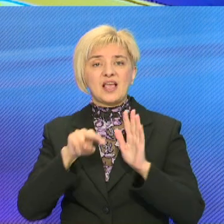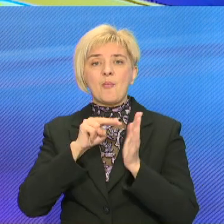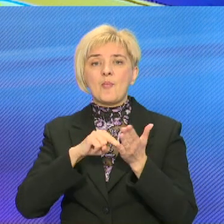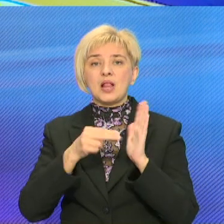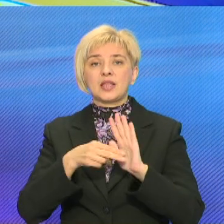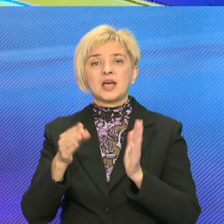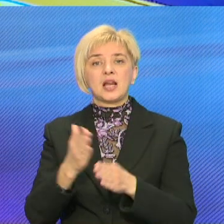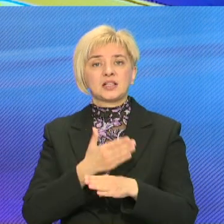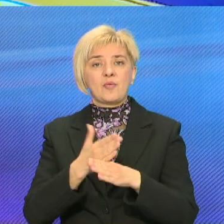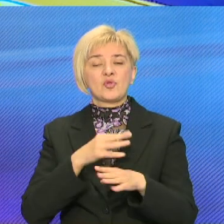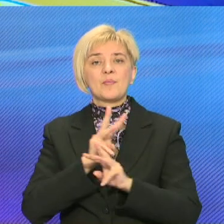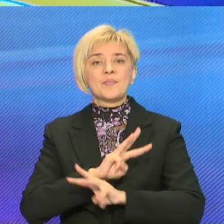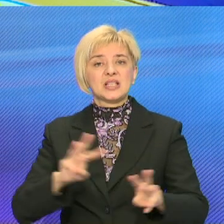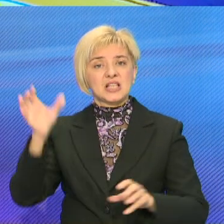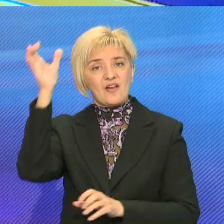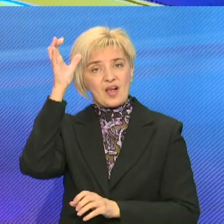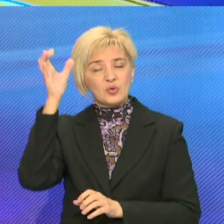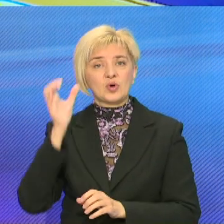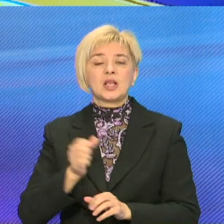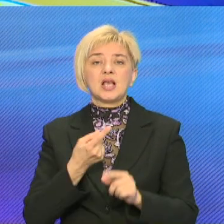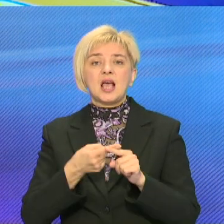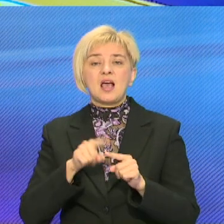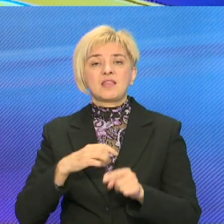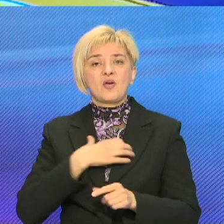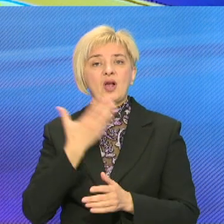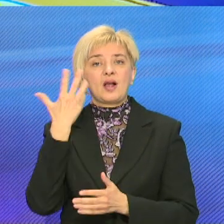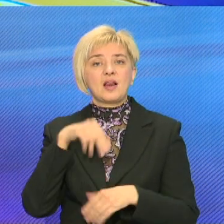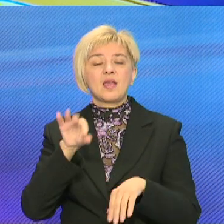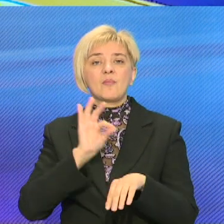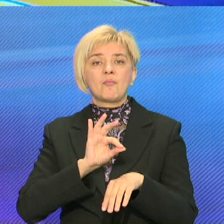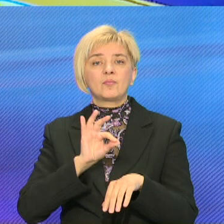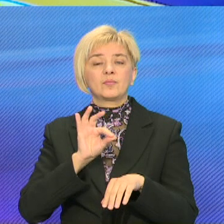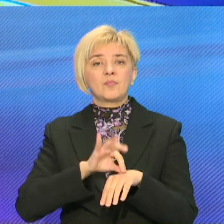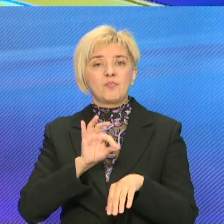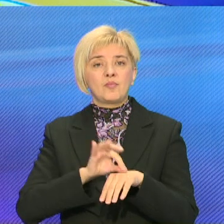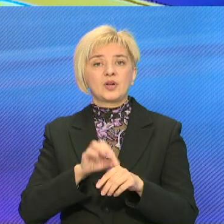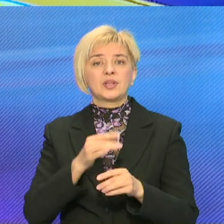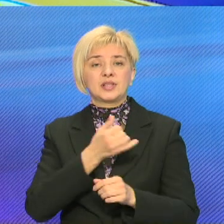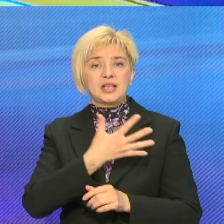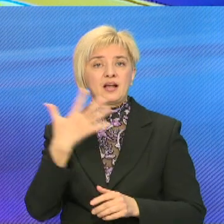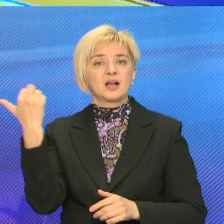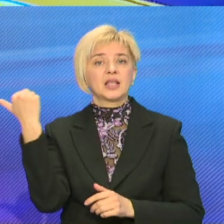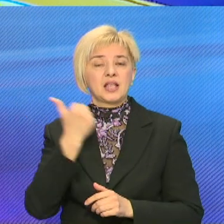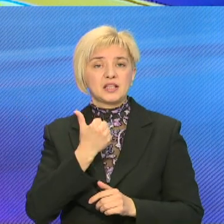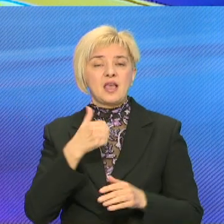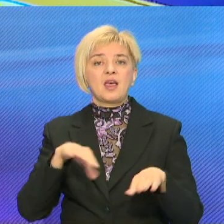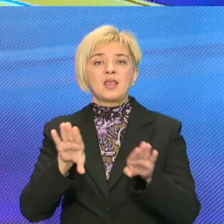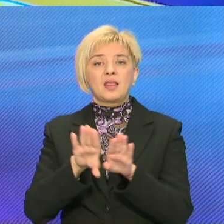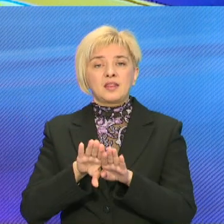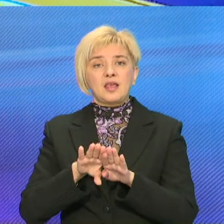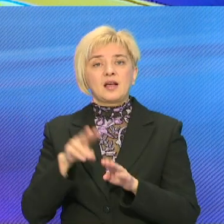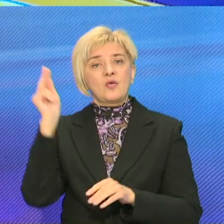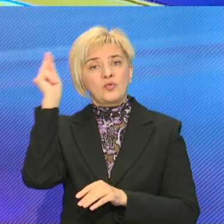распрацаванага Міністэрствам адукацыі. Асабліва гэта актуальна, калі працэс выздараўлення доўжыцца некалькі тыдняў. Так, заняткі паміж